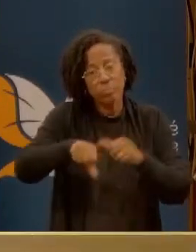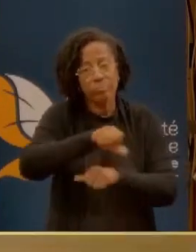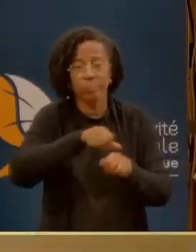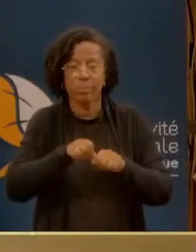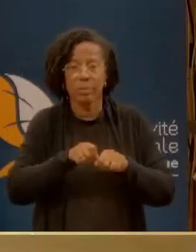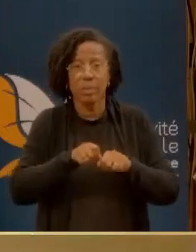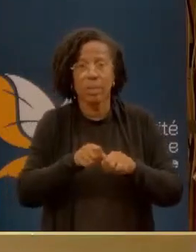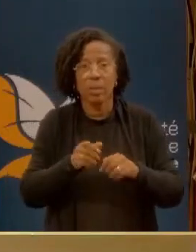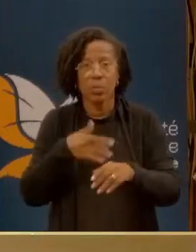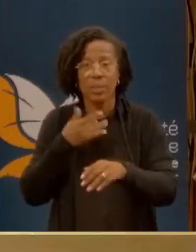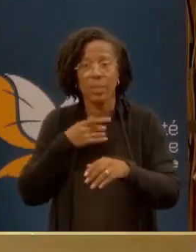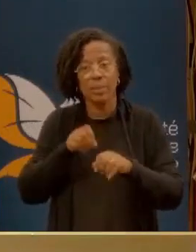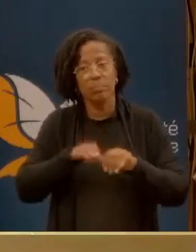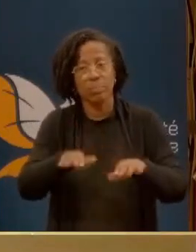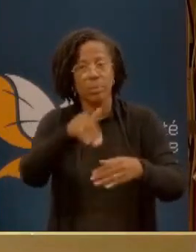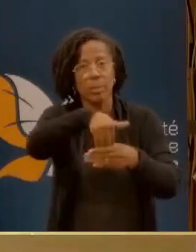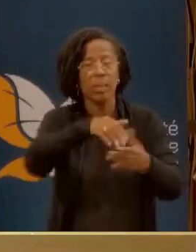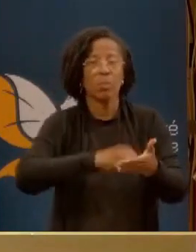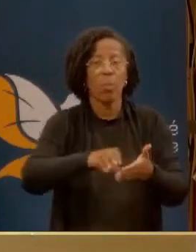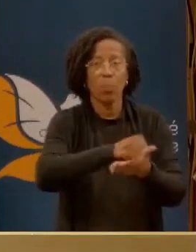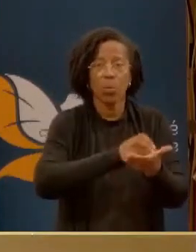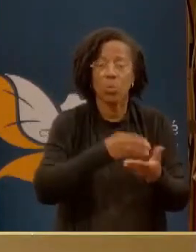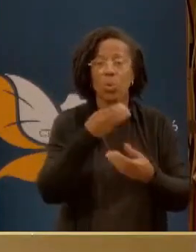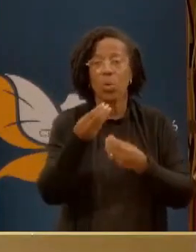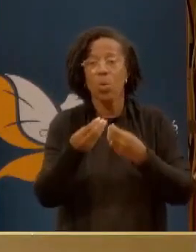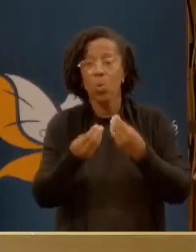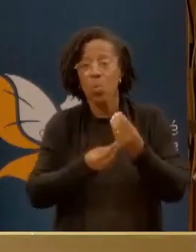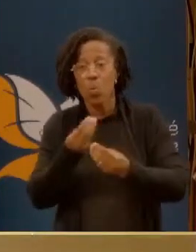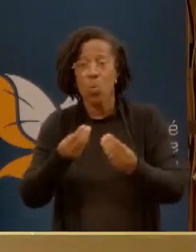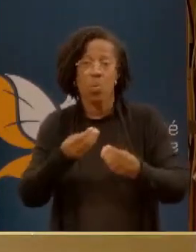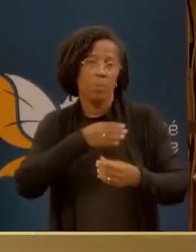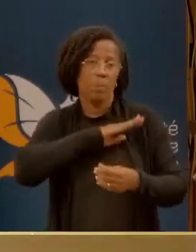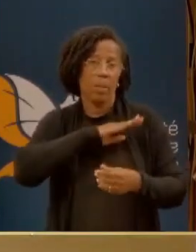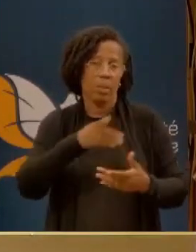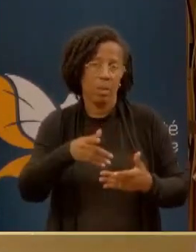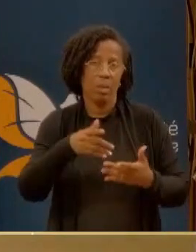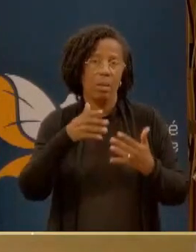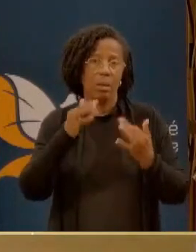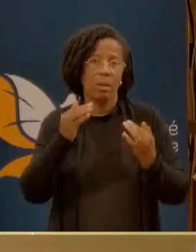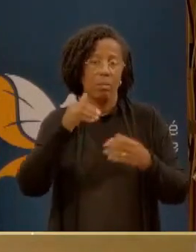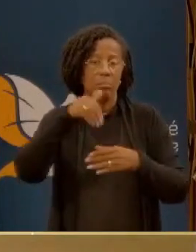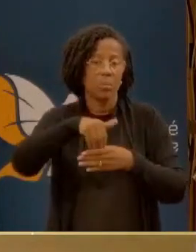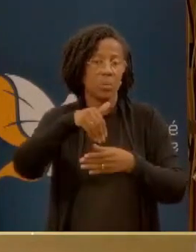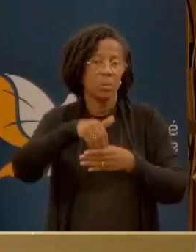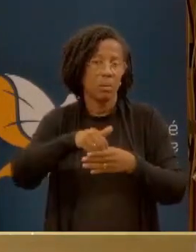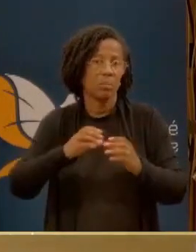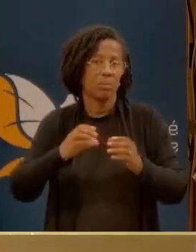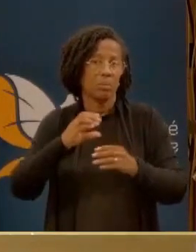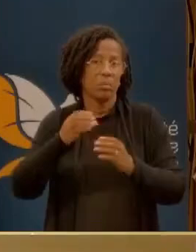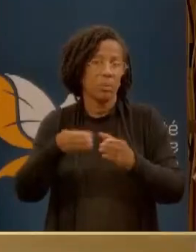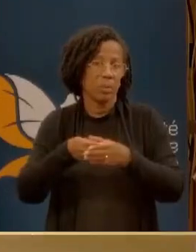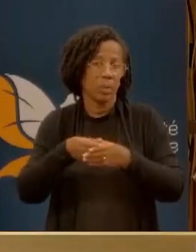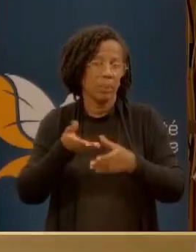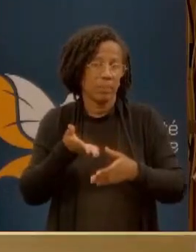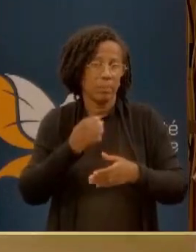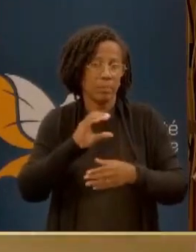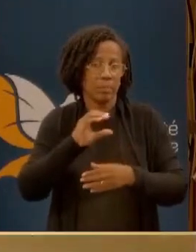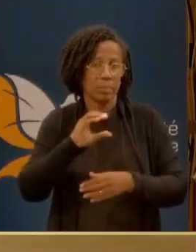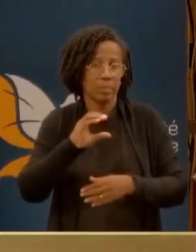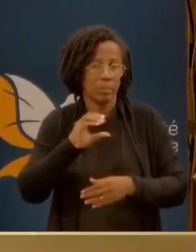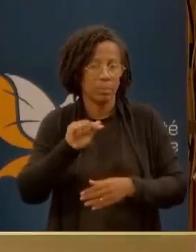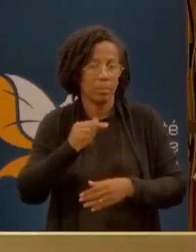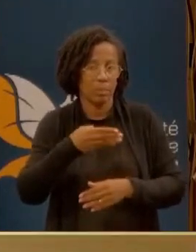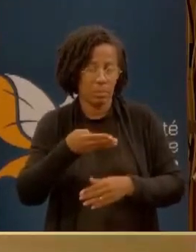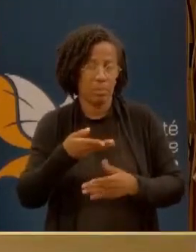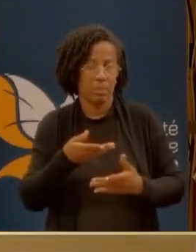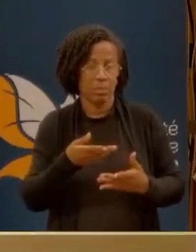le canal des communes ou par le canal de notre propre collectivité. C'est immédiatement réinjecté dans le